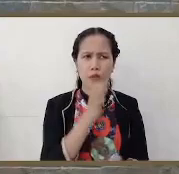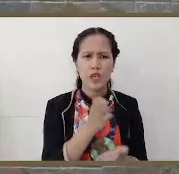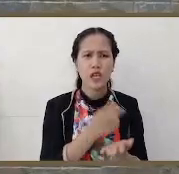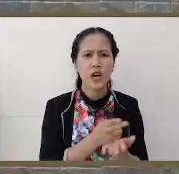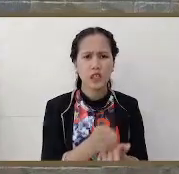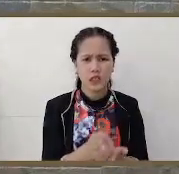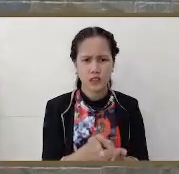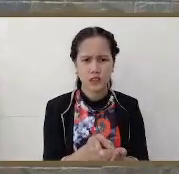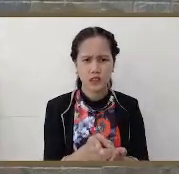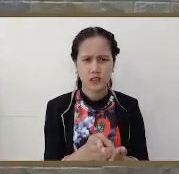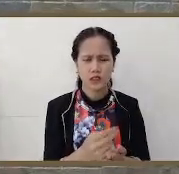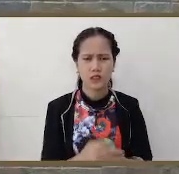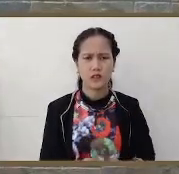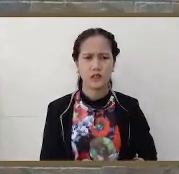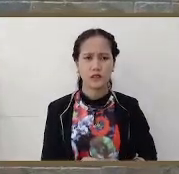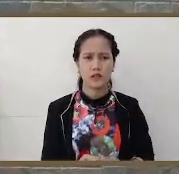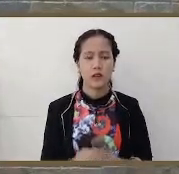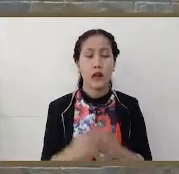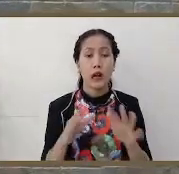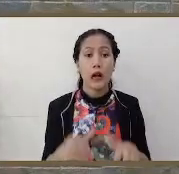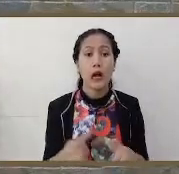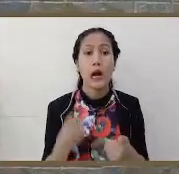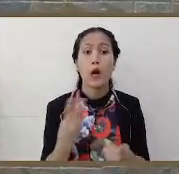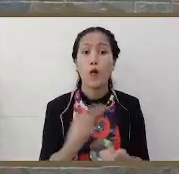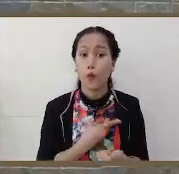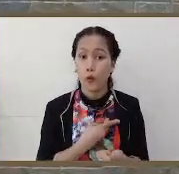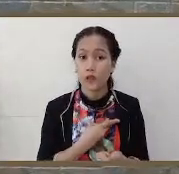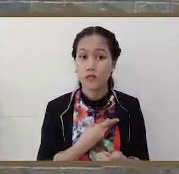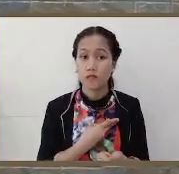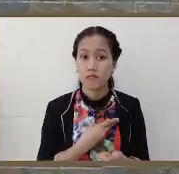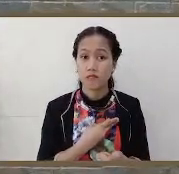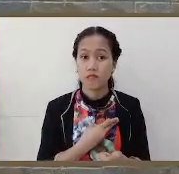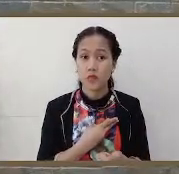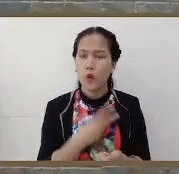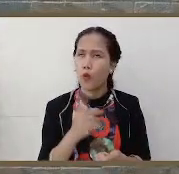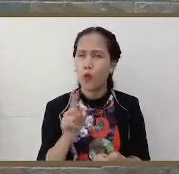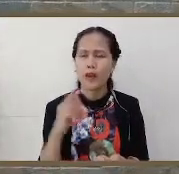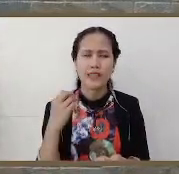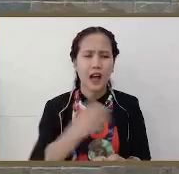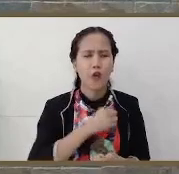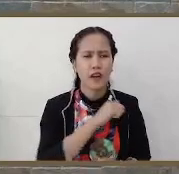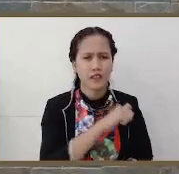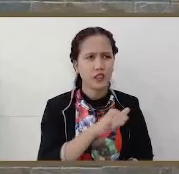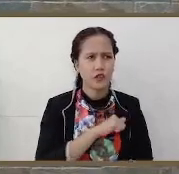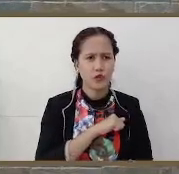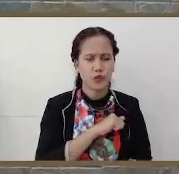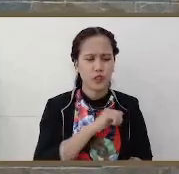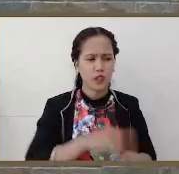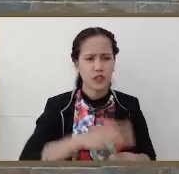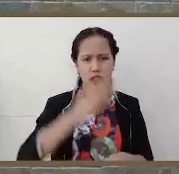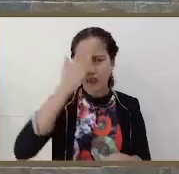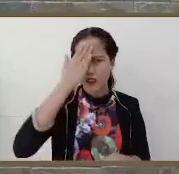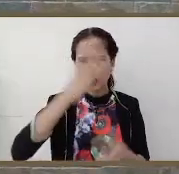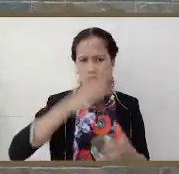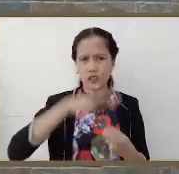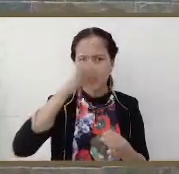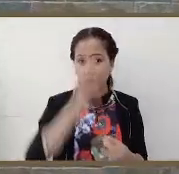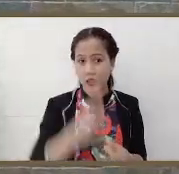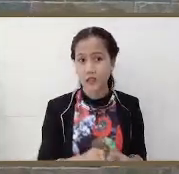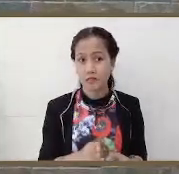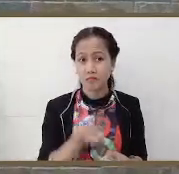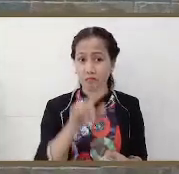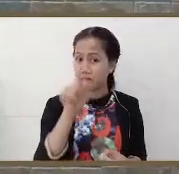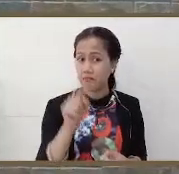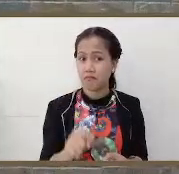sa knowledge ng Diyos? We know kung anong attitude meron tayo. Every time we're receiving the Word of God through this